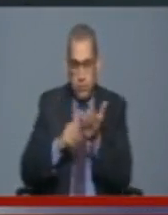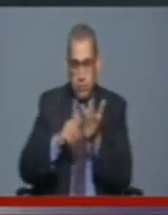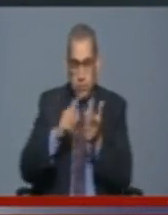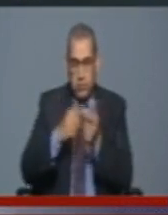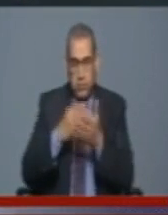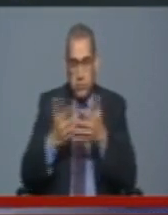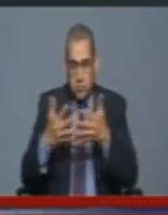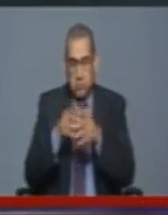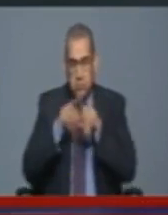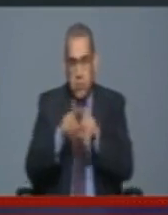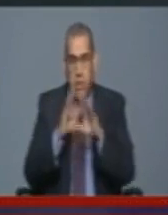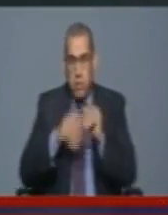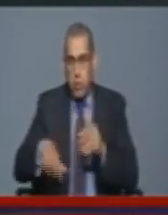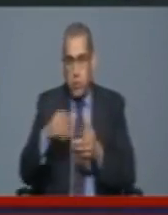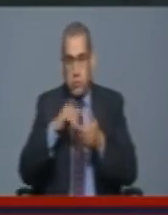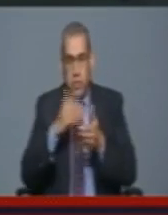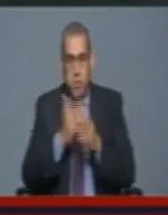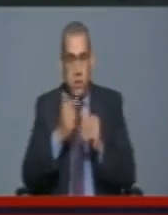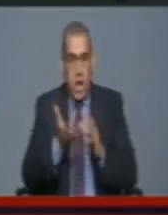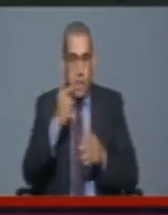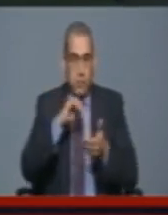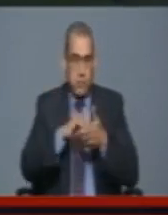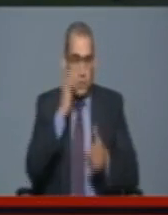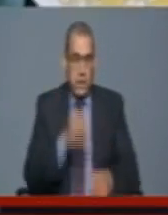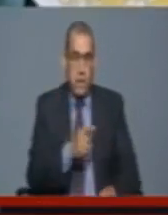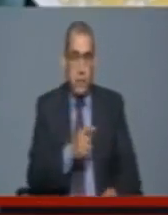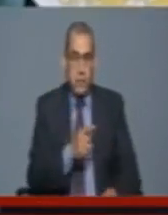الموقف المصري بصفة عامة.